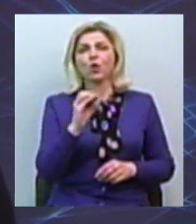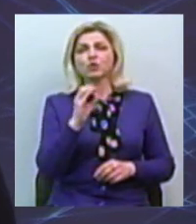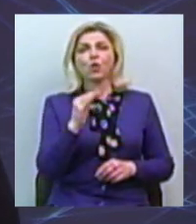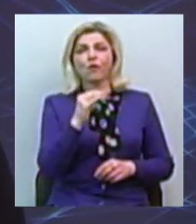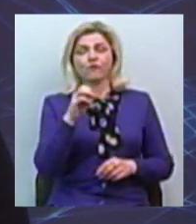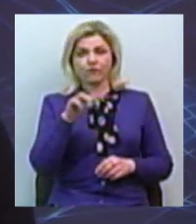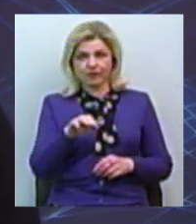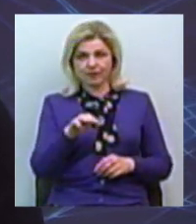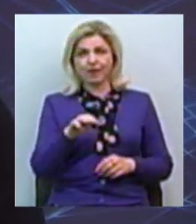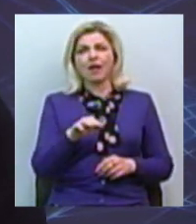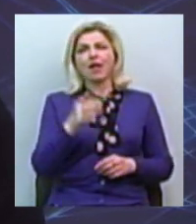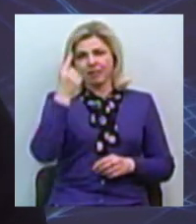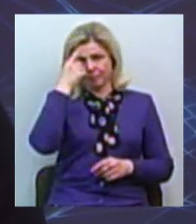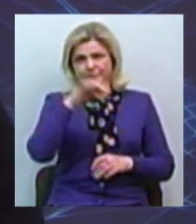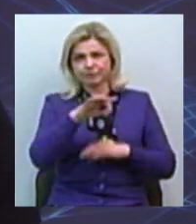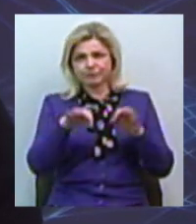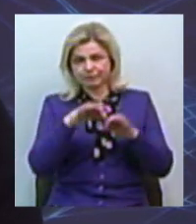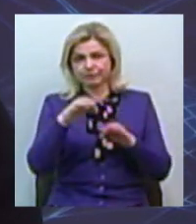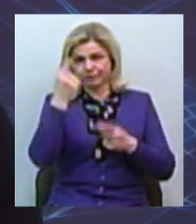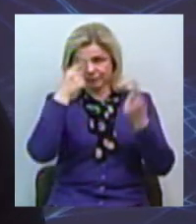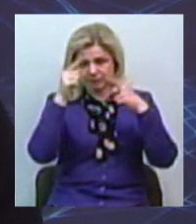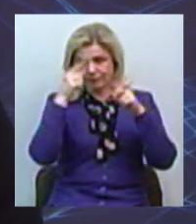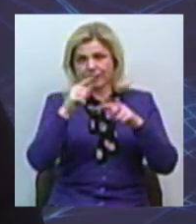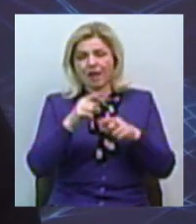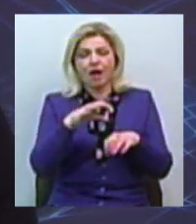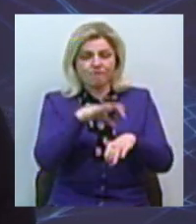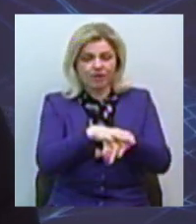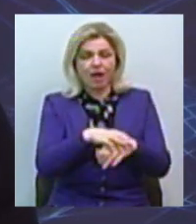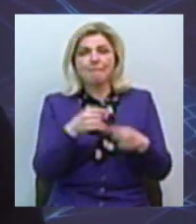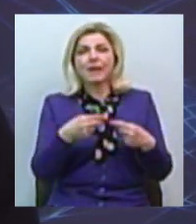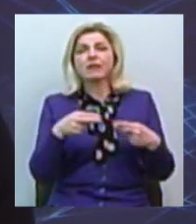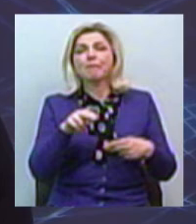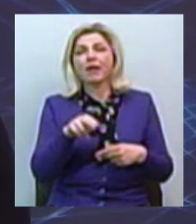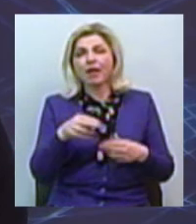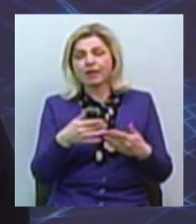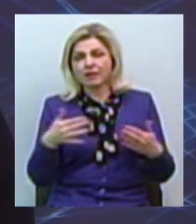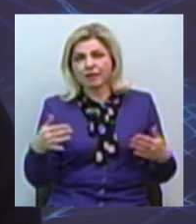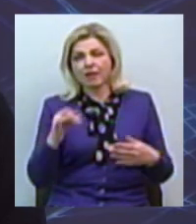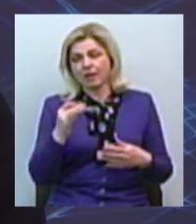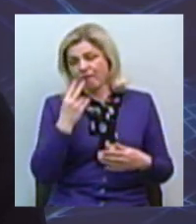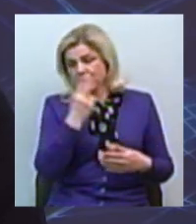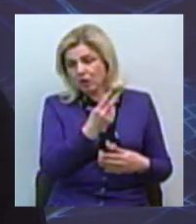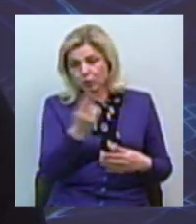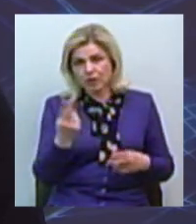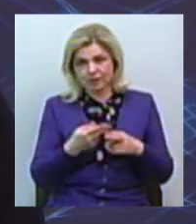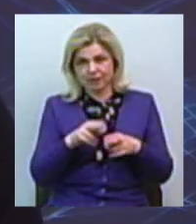подібну технологію, так? Викриття предмету і аудіовізуалізації цього предмету.